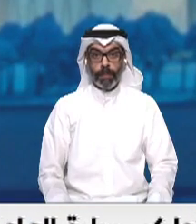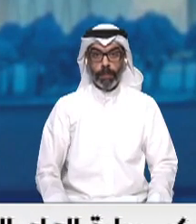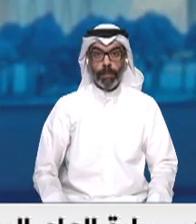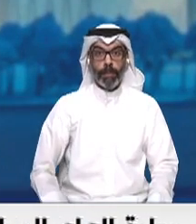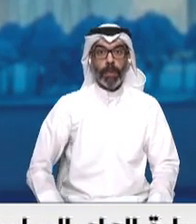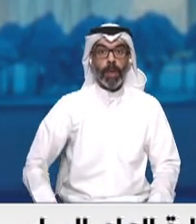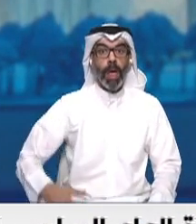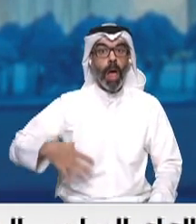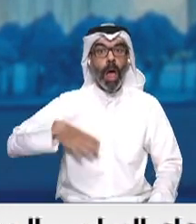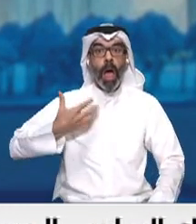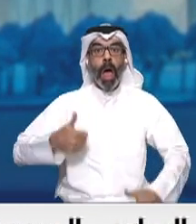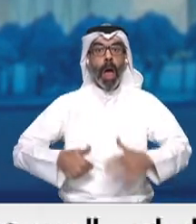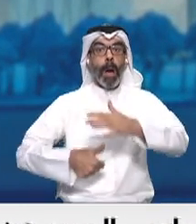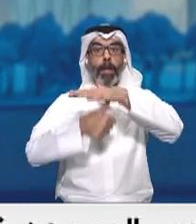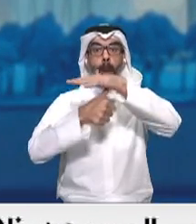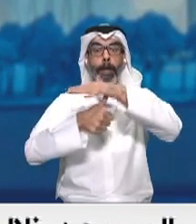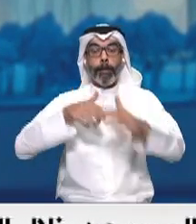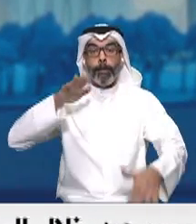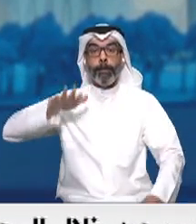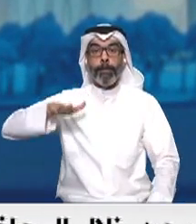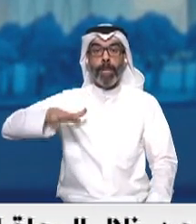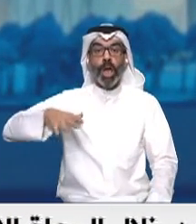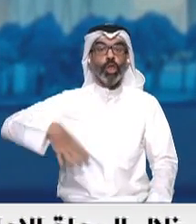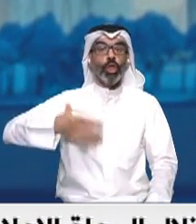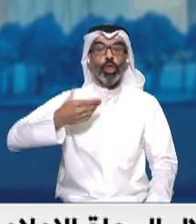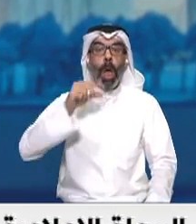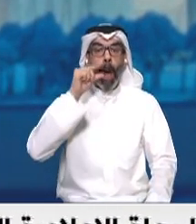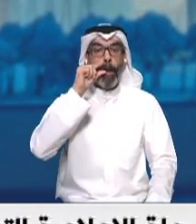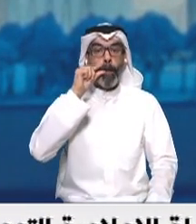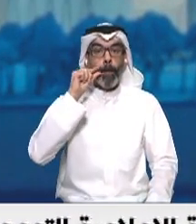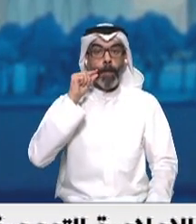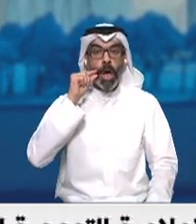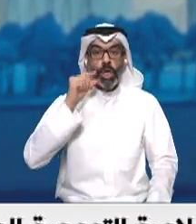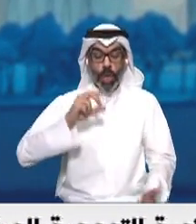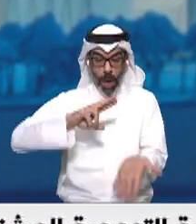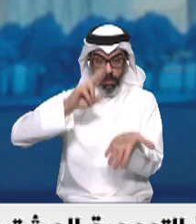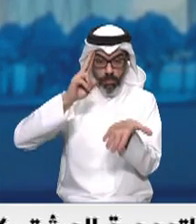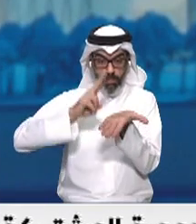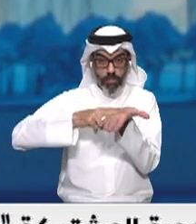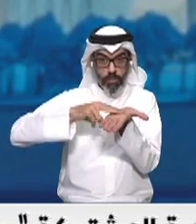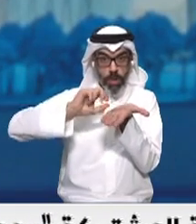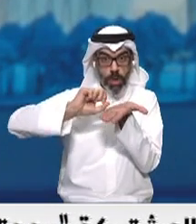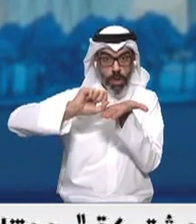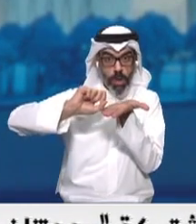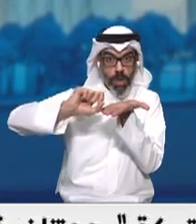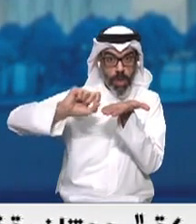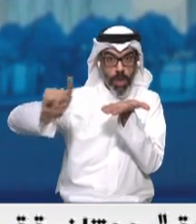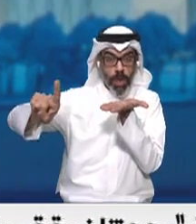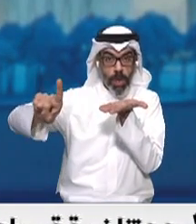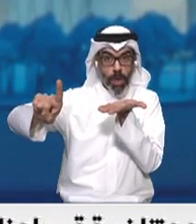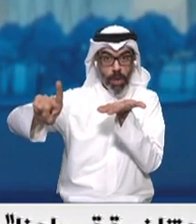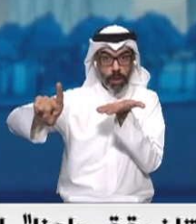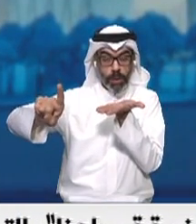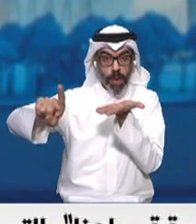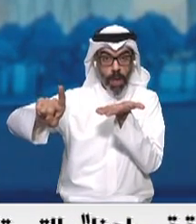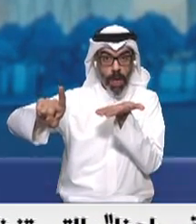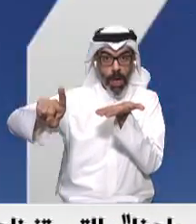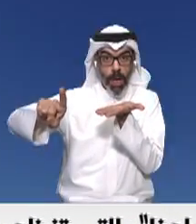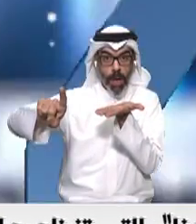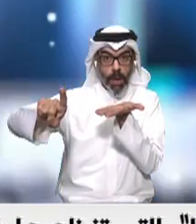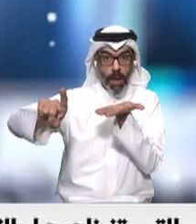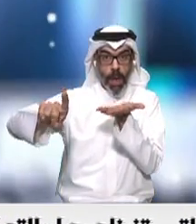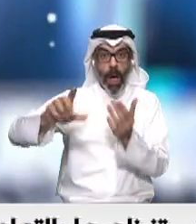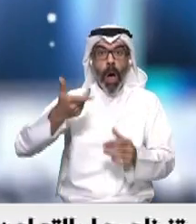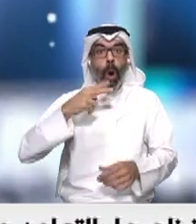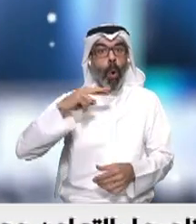بعث حضره صاحب السمو امير البلاد الشيخ مشعل الاحمد الجابر الصباح حفظه الله ورعاه ببرق